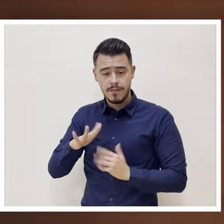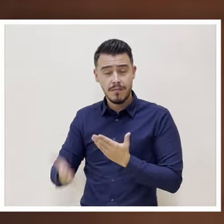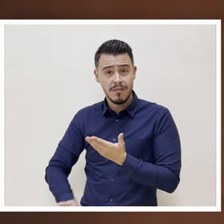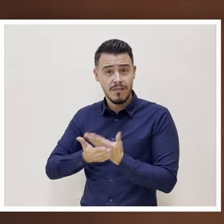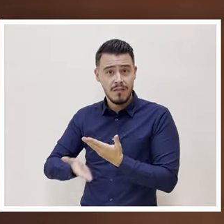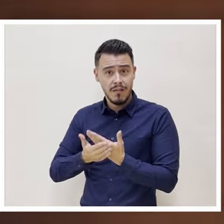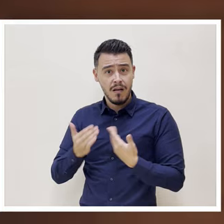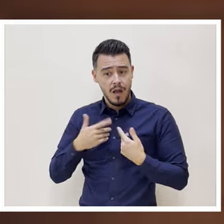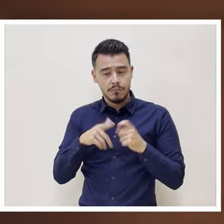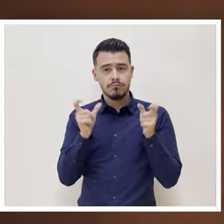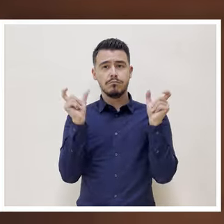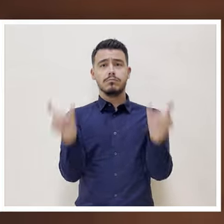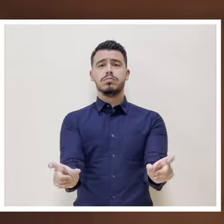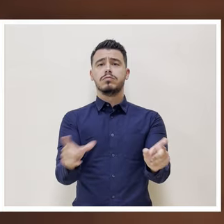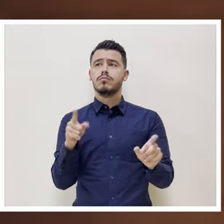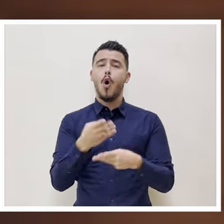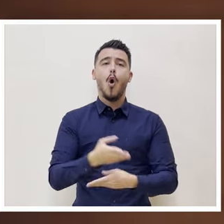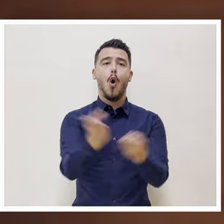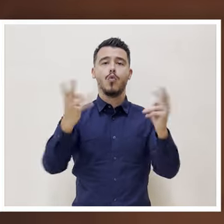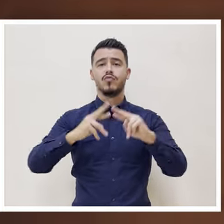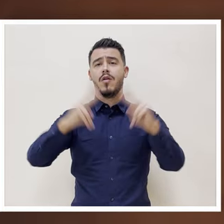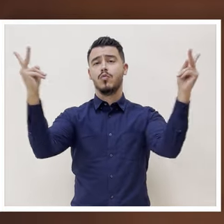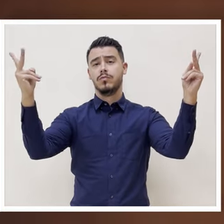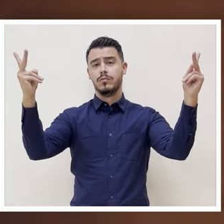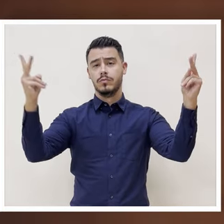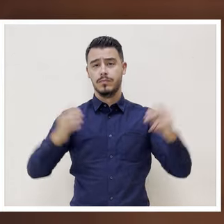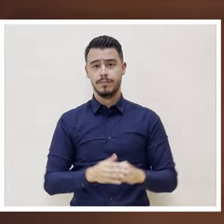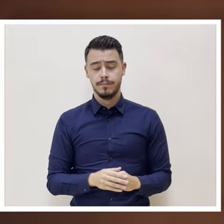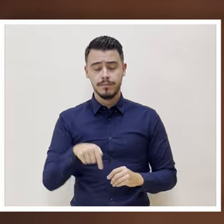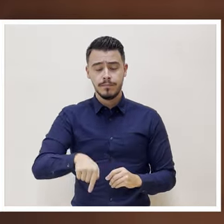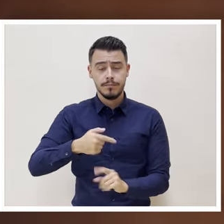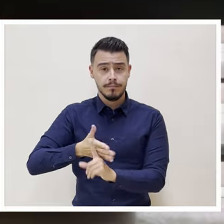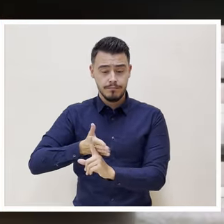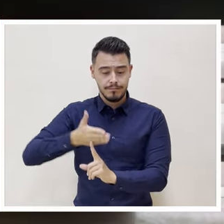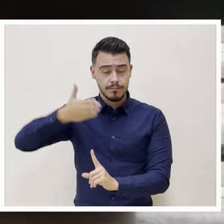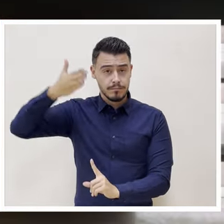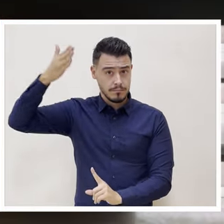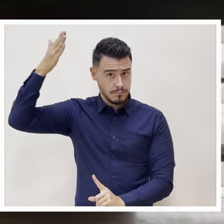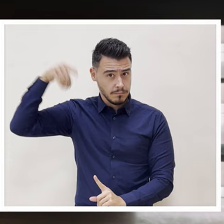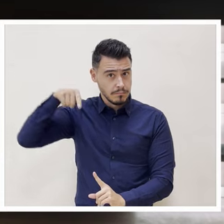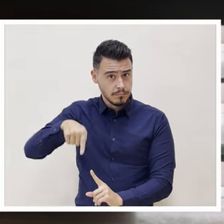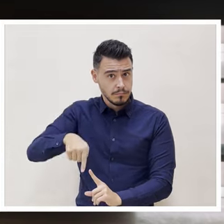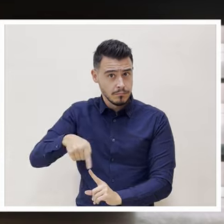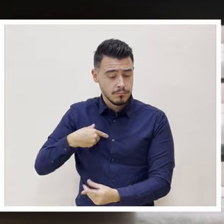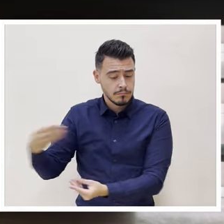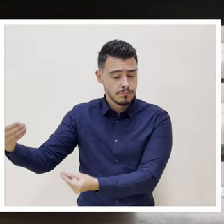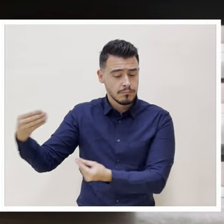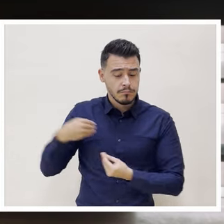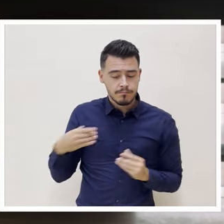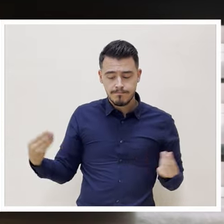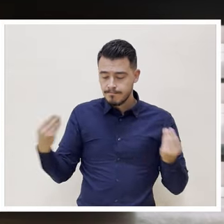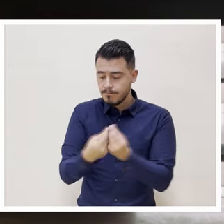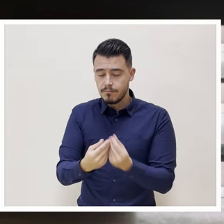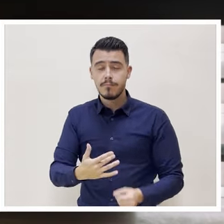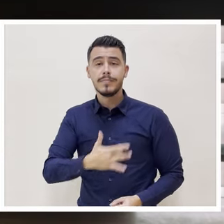την ψυχή του για να την υπερασπιστεί από κάθε απειλή που θα δεχθεί. Το μεγαλείο της πατρίδας συνάδει